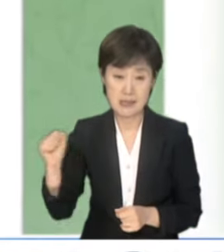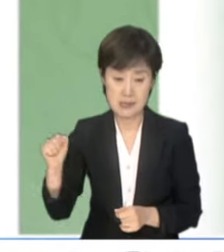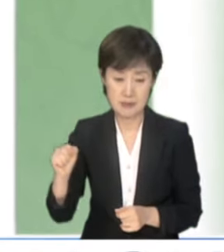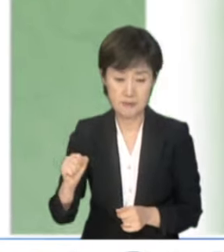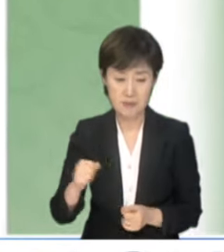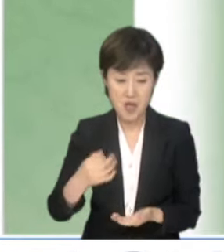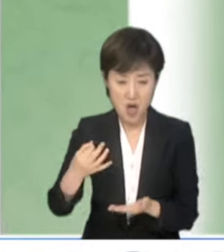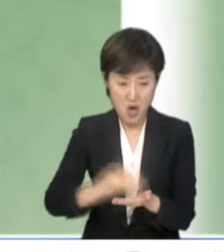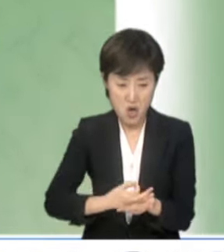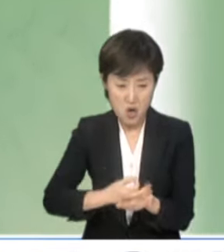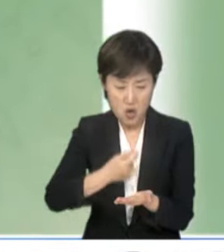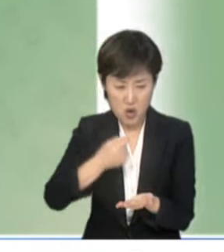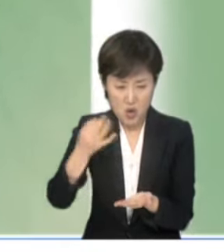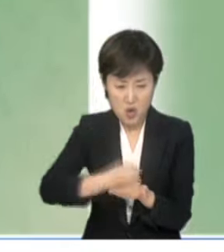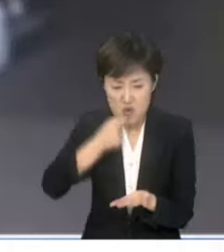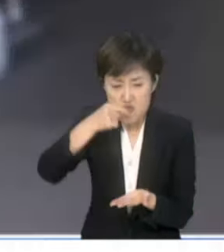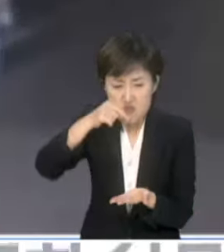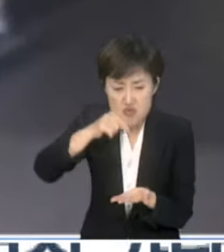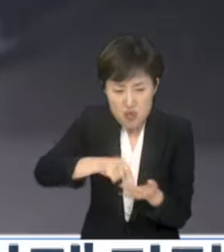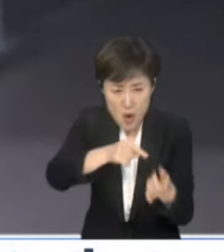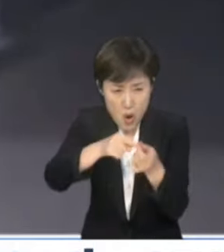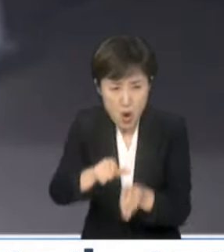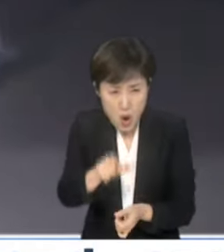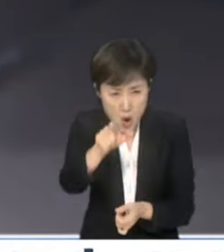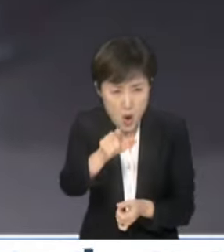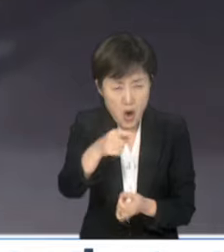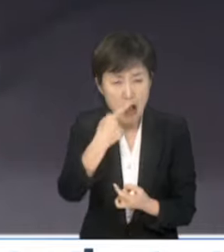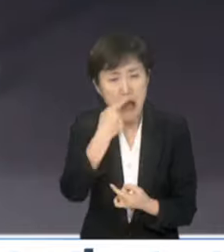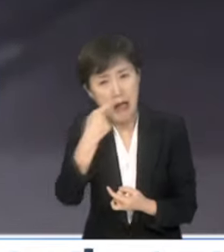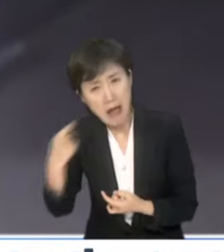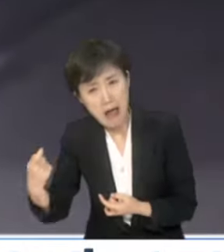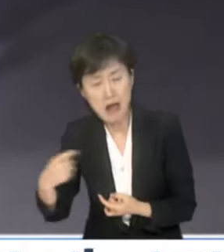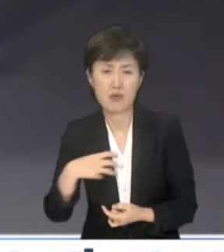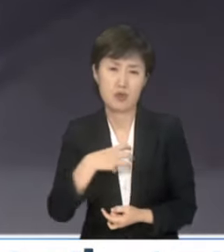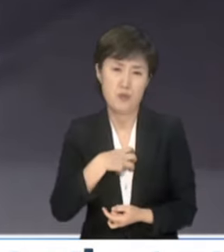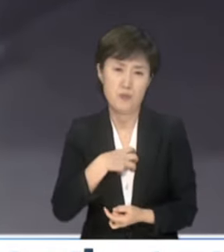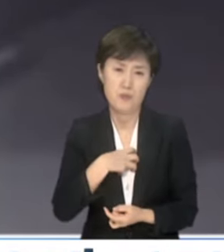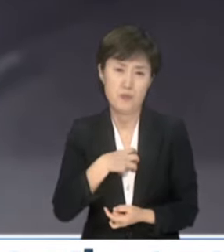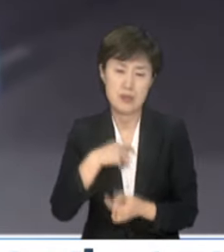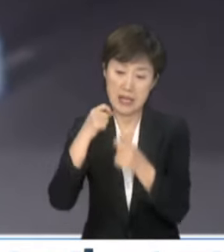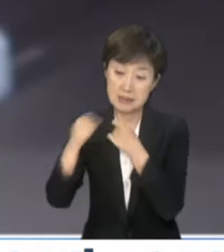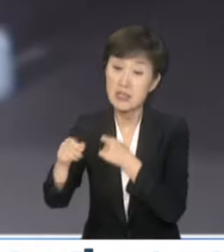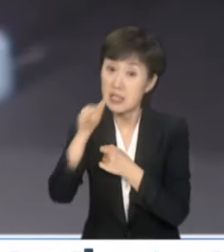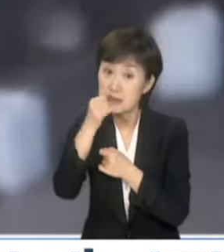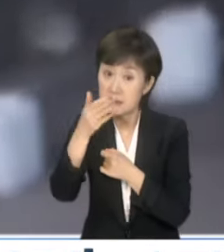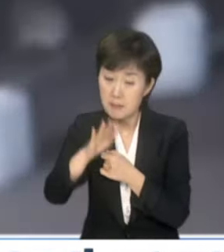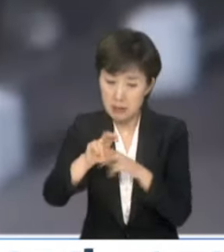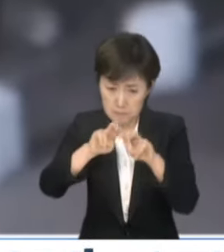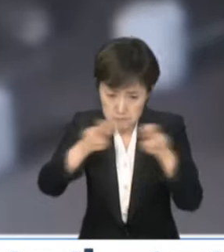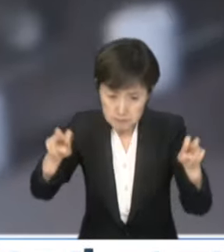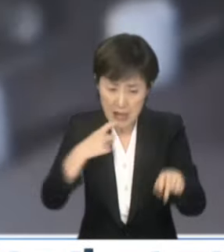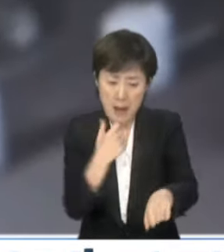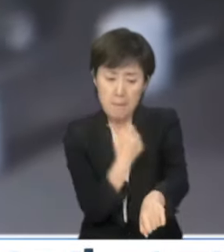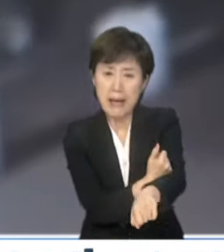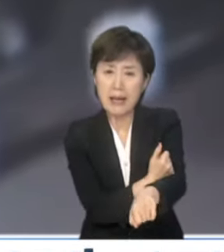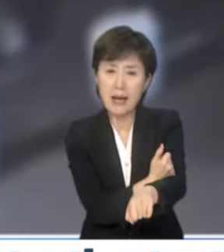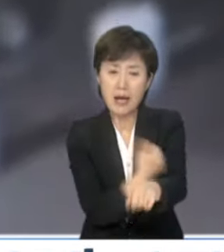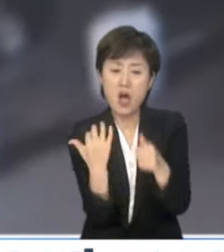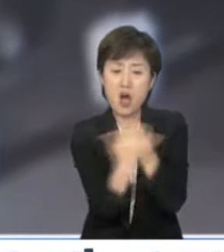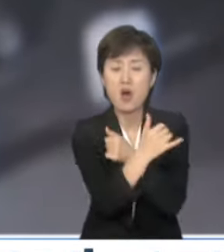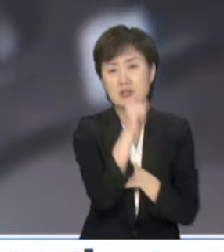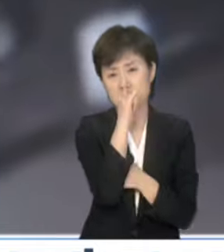고수익 알바, 이게 사기 사건도 있지만 이렇게 마약 유통책으로 모집하는 글일 수 있기 때문에 단순히 이게 고액